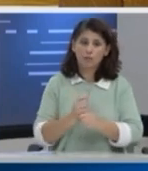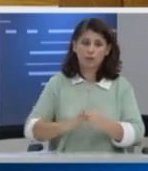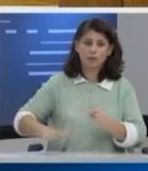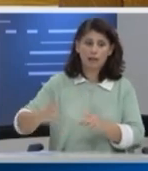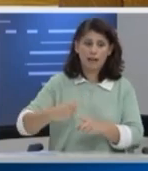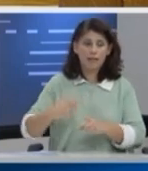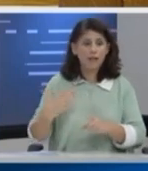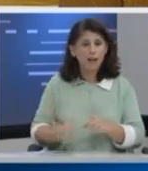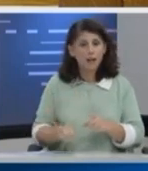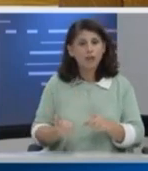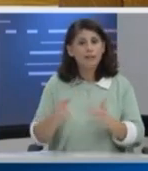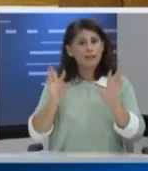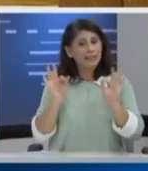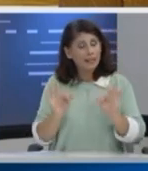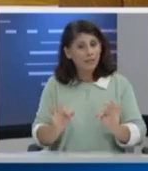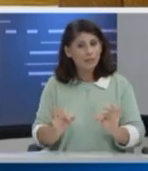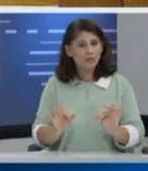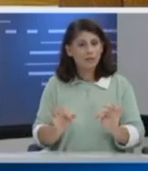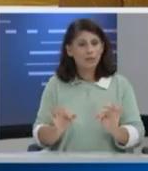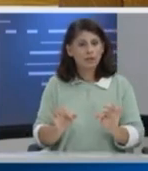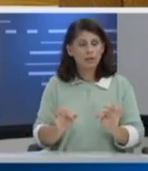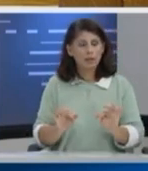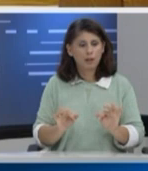στη χώρα μας. Έχουμε τη ρύθμιση